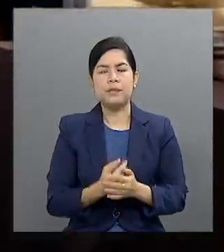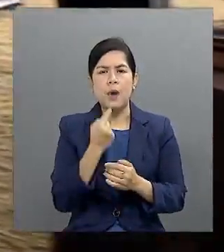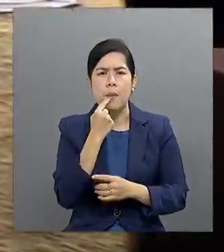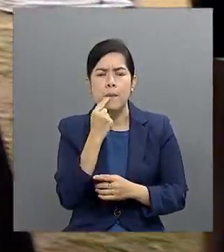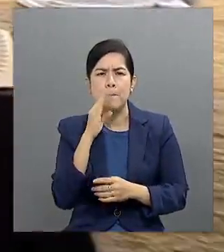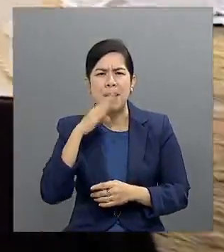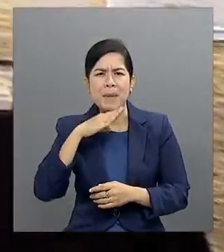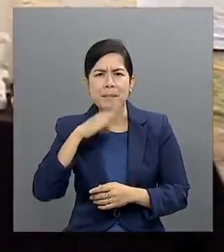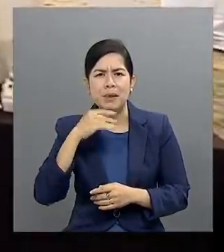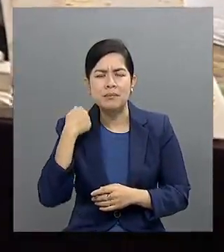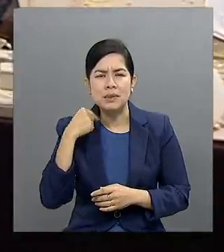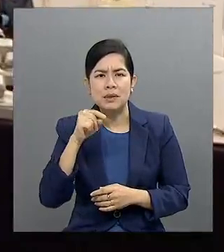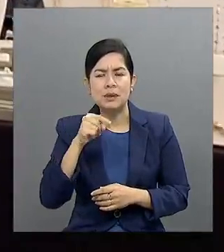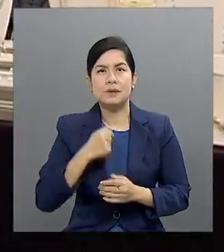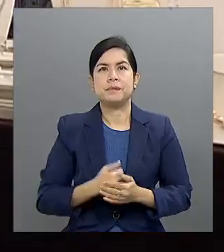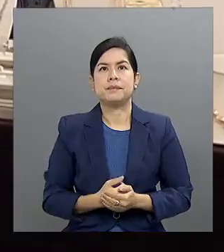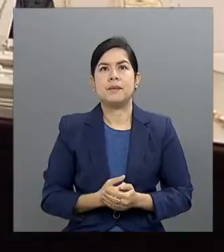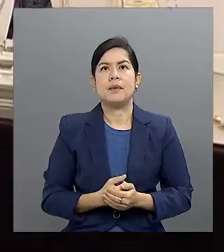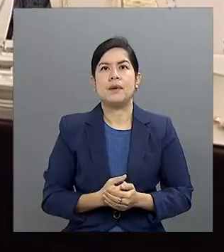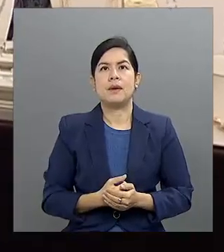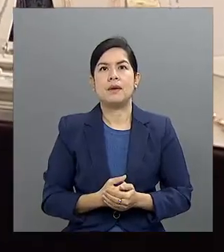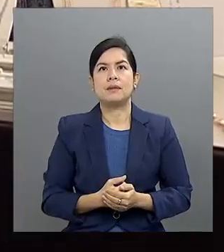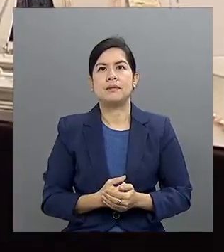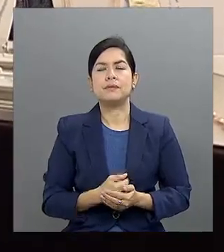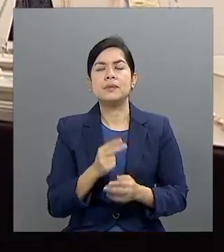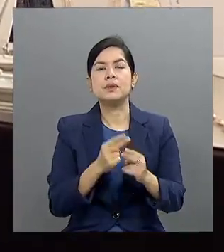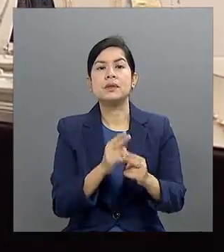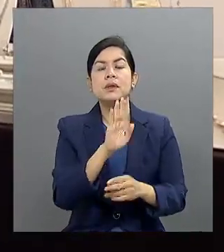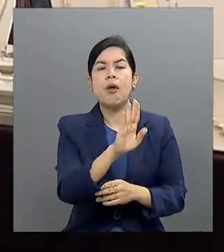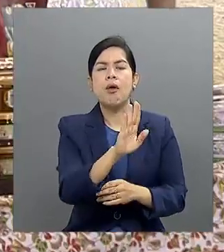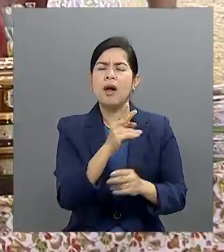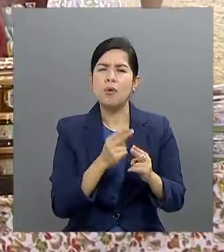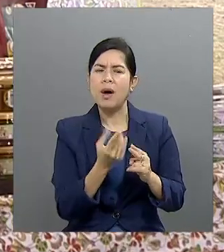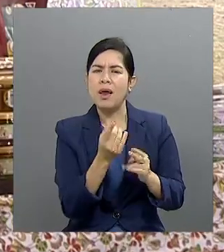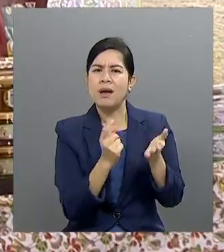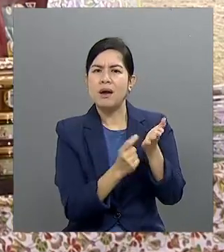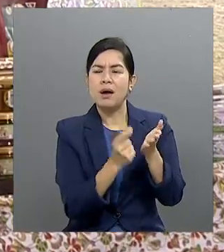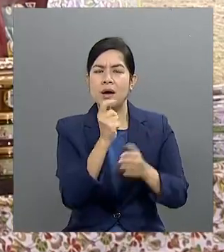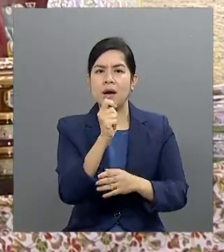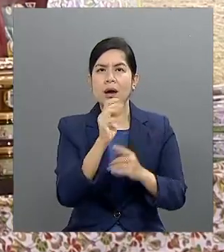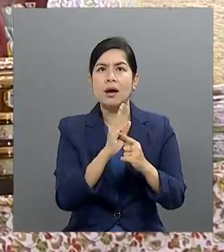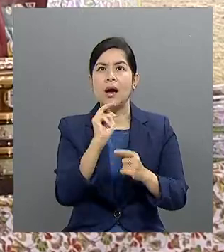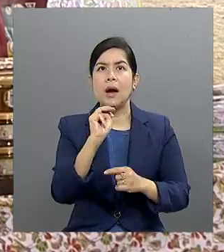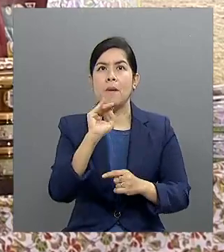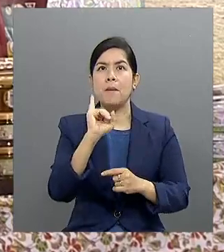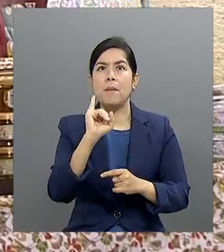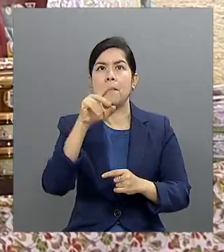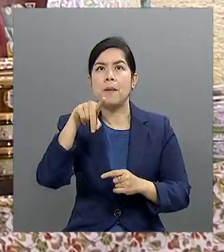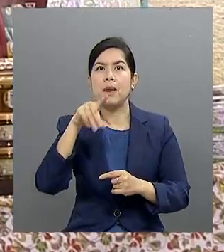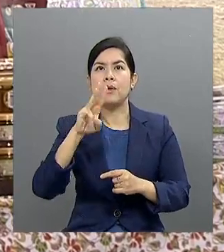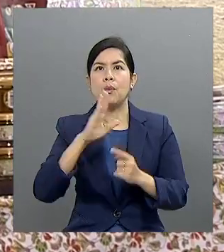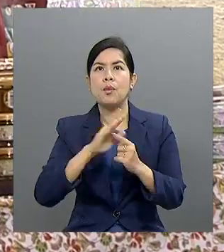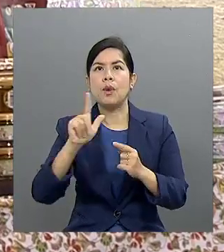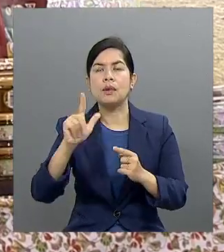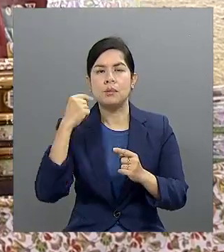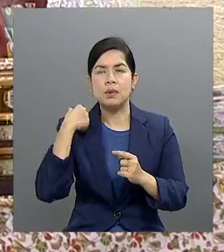ไพวันค่ะ น้ำพริกอัมไพวันเป็นชื่อชนิดน้ำพริกเหรอฮะหรือว่า เป็นน้ำพริกเป็นชื่อของ ผู้ประกอบการ แต่มันคือน้ำ พริก เป็นแบ